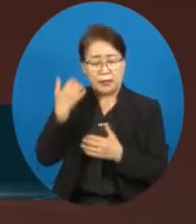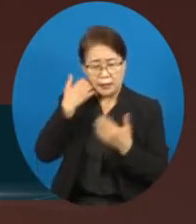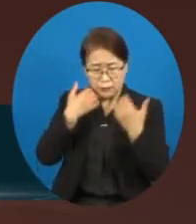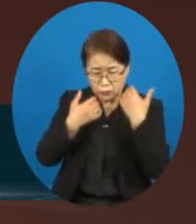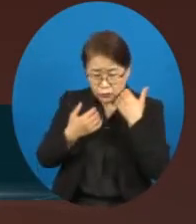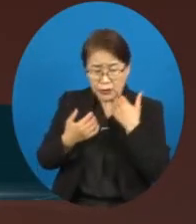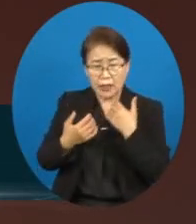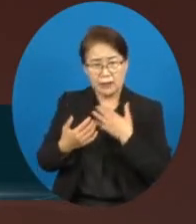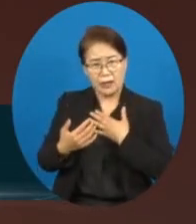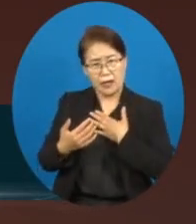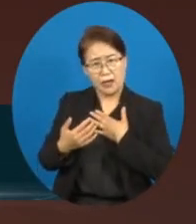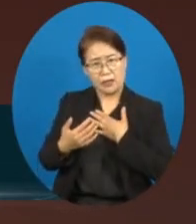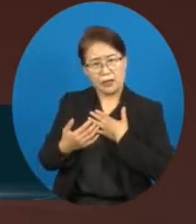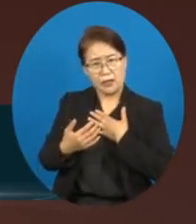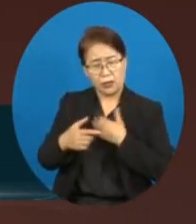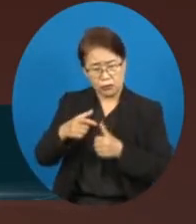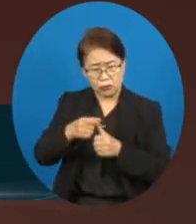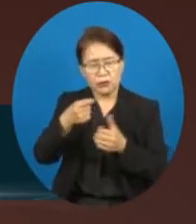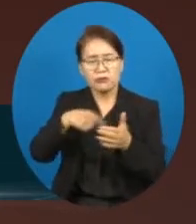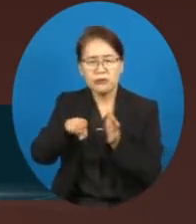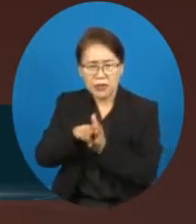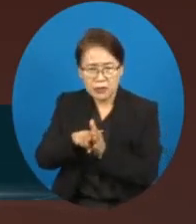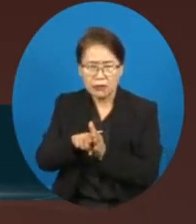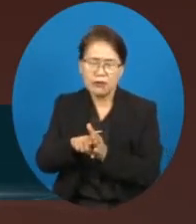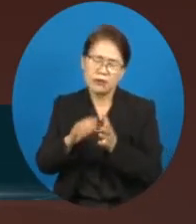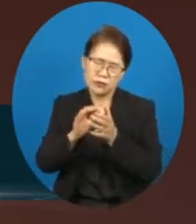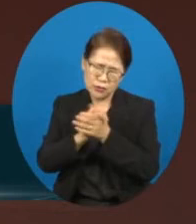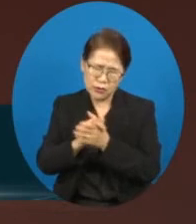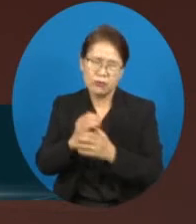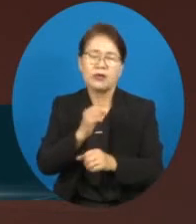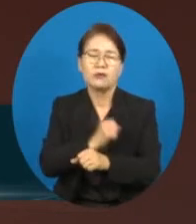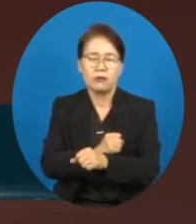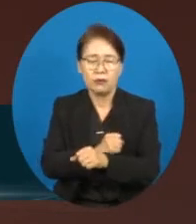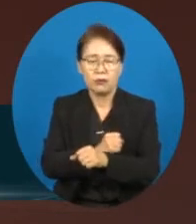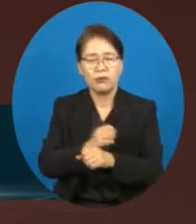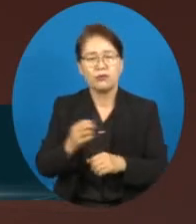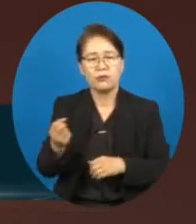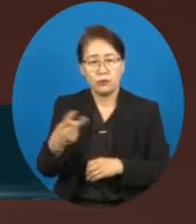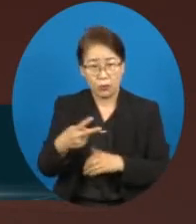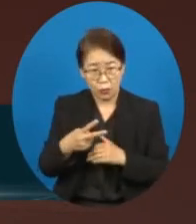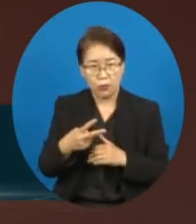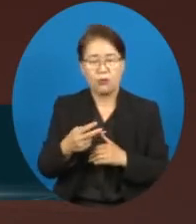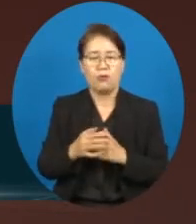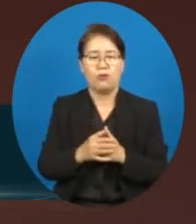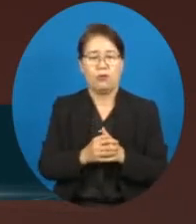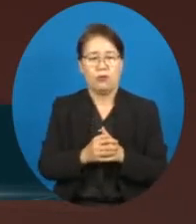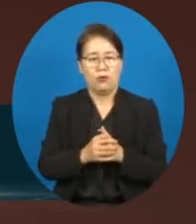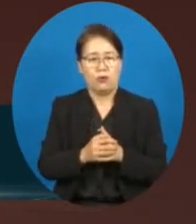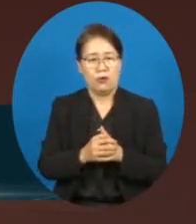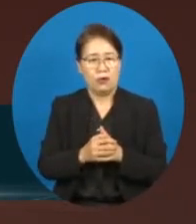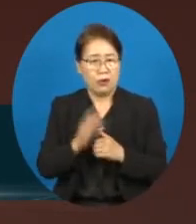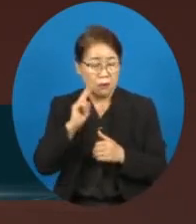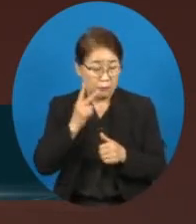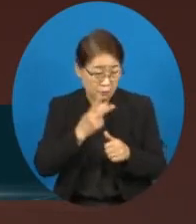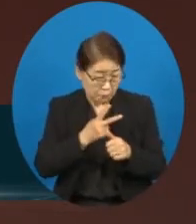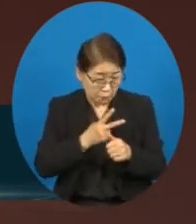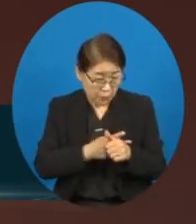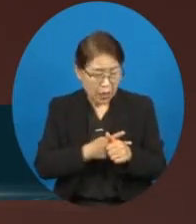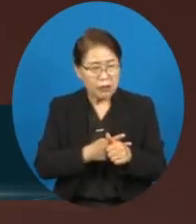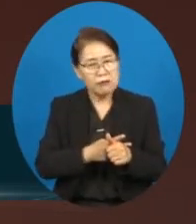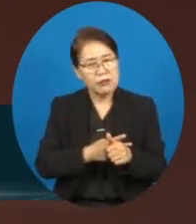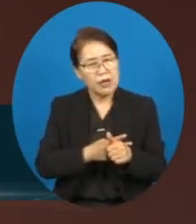누군가가 나의 구원을 위해서 기도했고 또 바울과 실라를